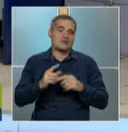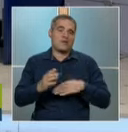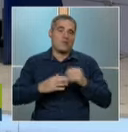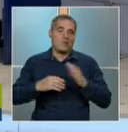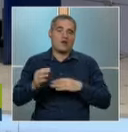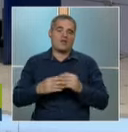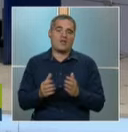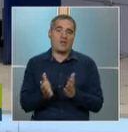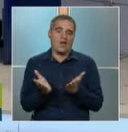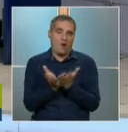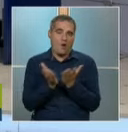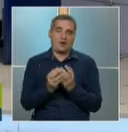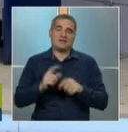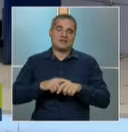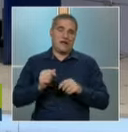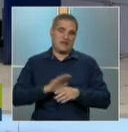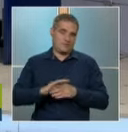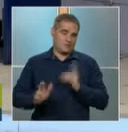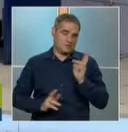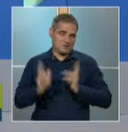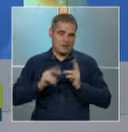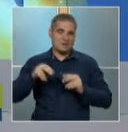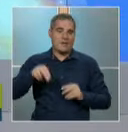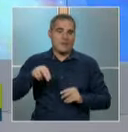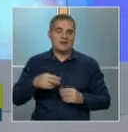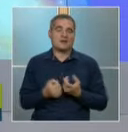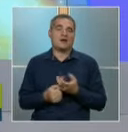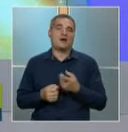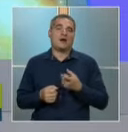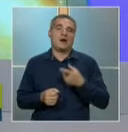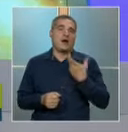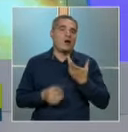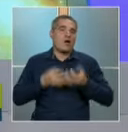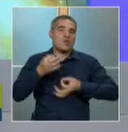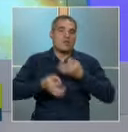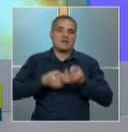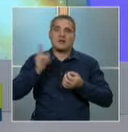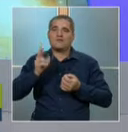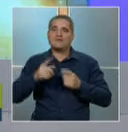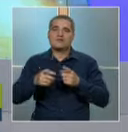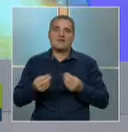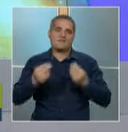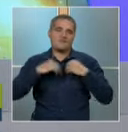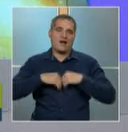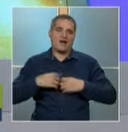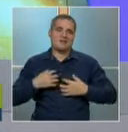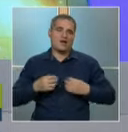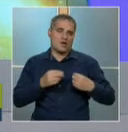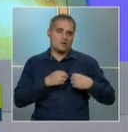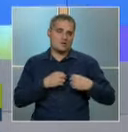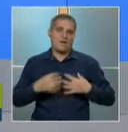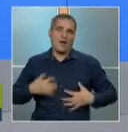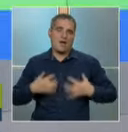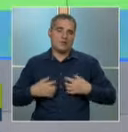от уроците си, петят и накрая. Да, напълно съм съгласна. Учителите всъщност, когато обясняват нещо, те влагат чувства, емоции, с което